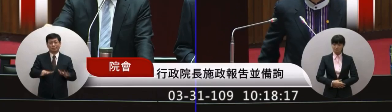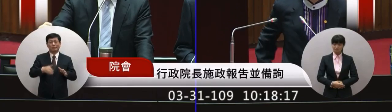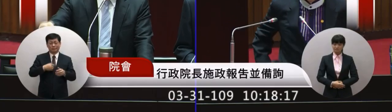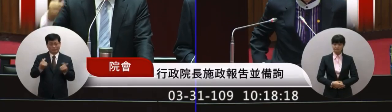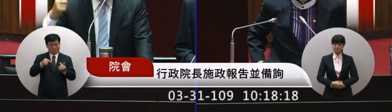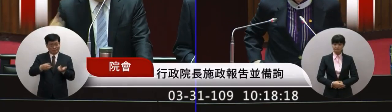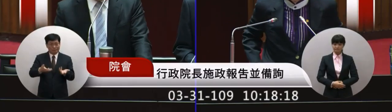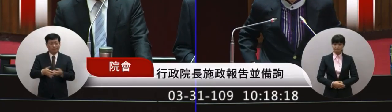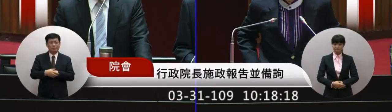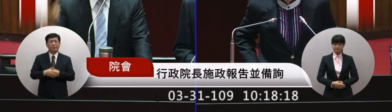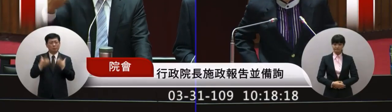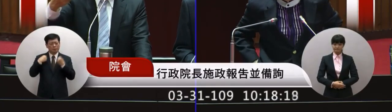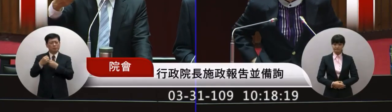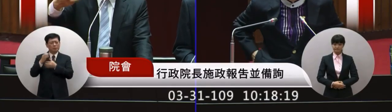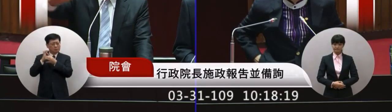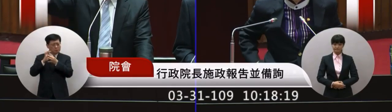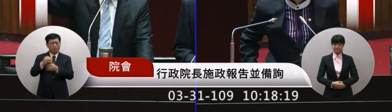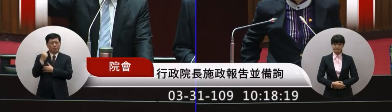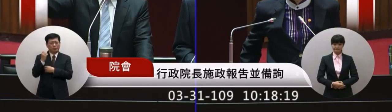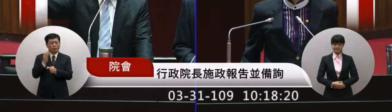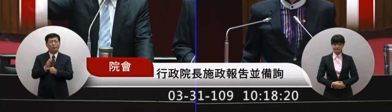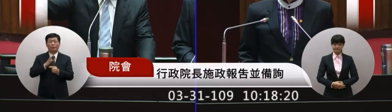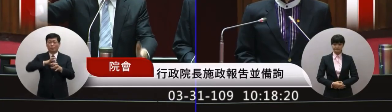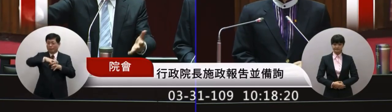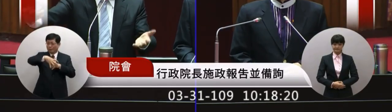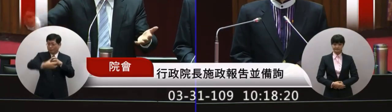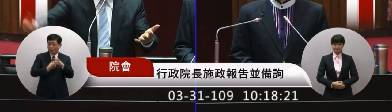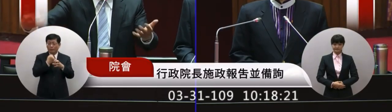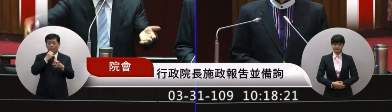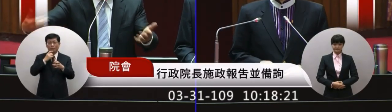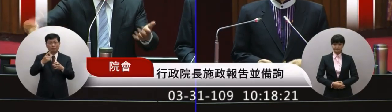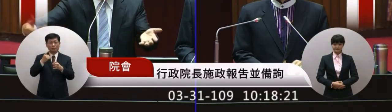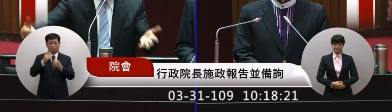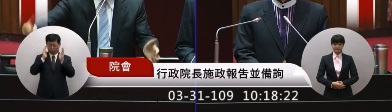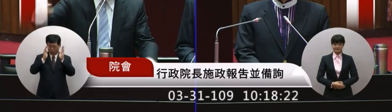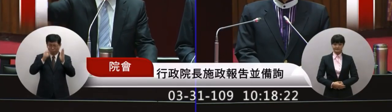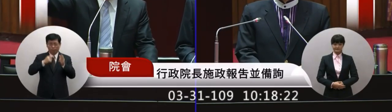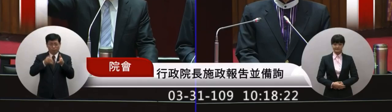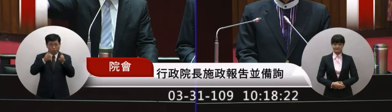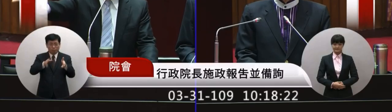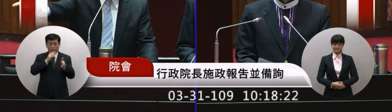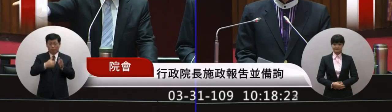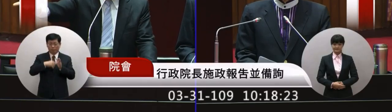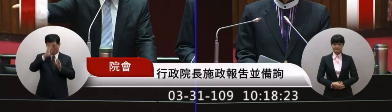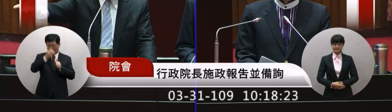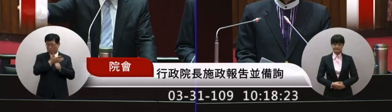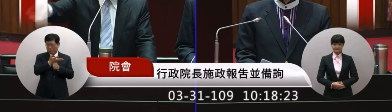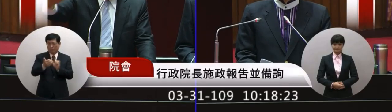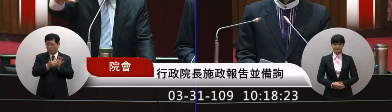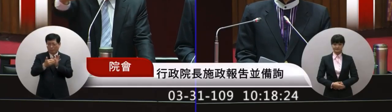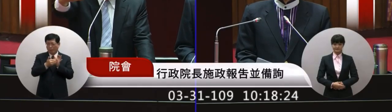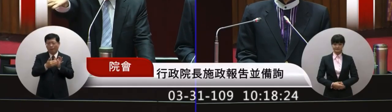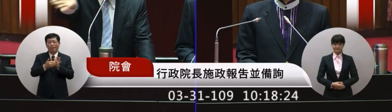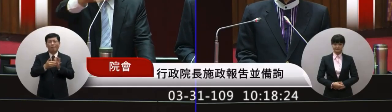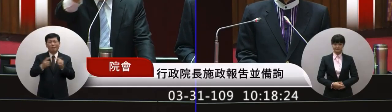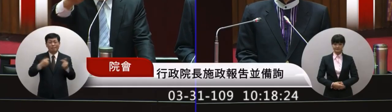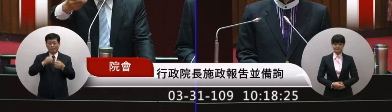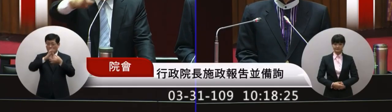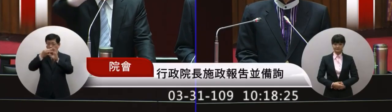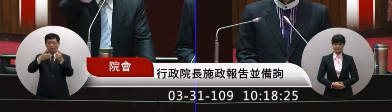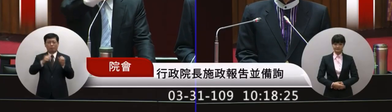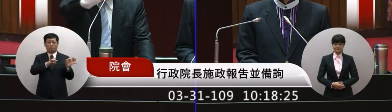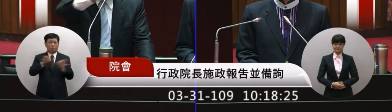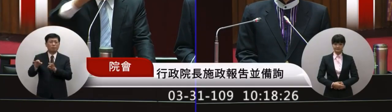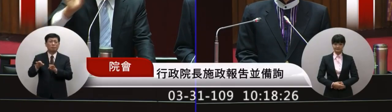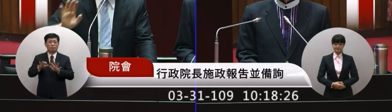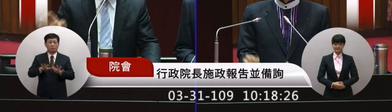这方面一直在努力啊，真吼。全世界吼，大家在拍火，用要赔付，拢疫情嘛，连奥运都延期